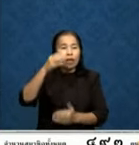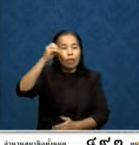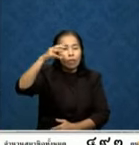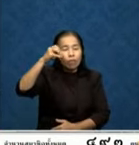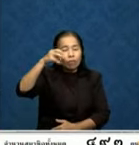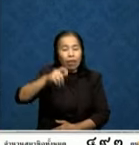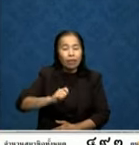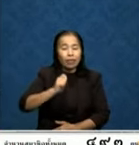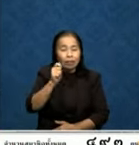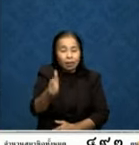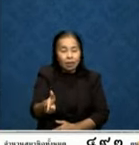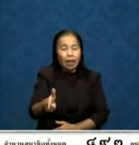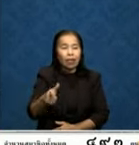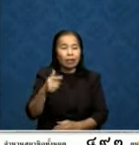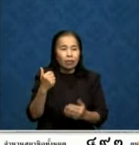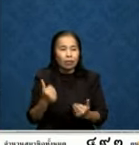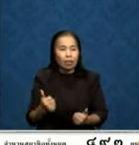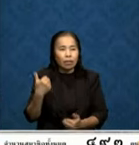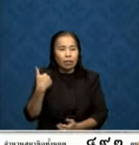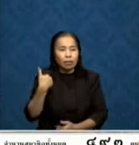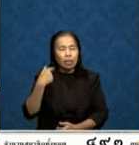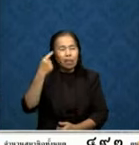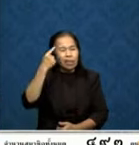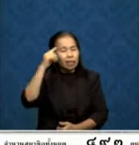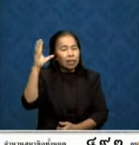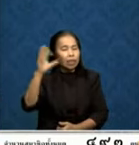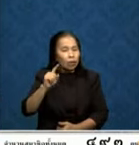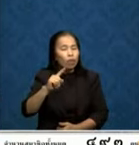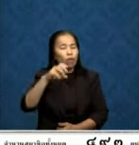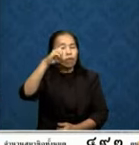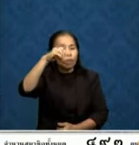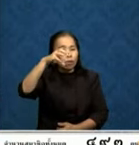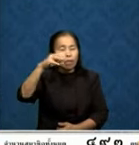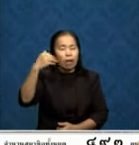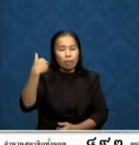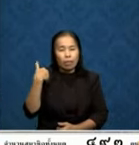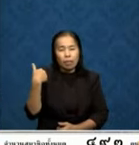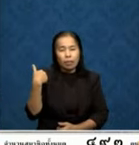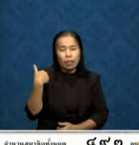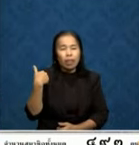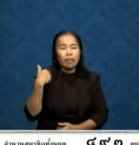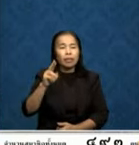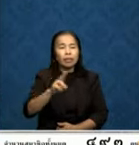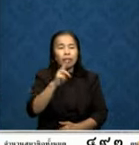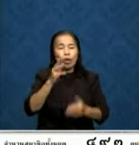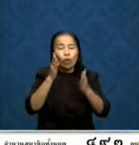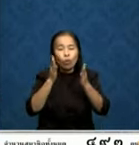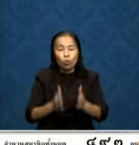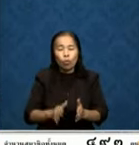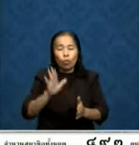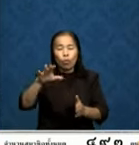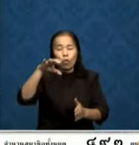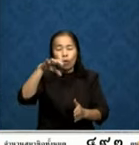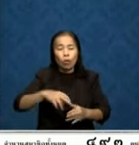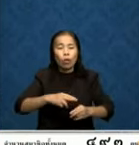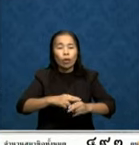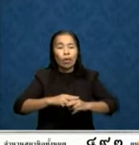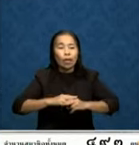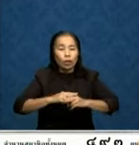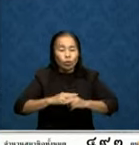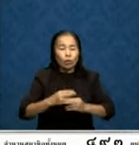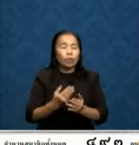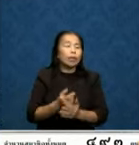ยครับผมเข้าใจว่ามันเกิดจากการไฟฟ้าเขาใช้บุคคลภาคเอกชนมารับงานรับช่ว